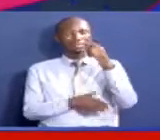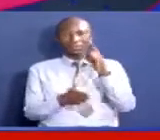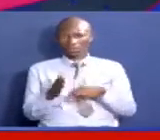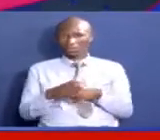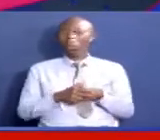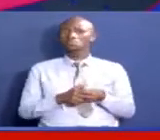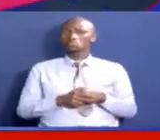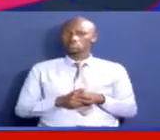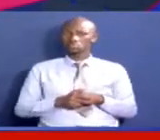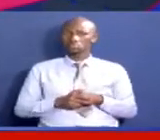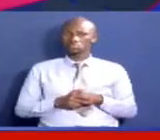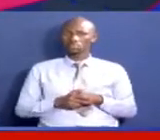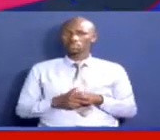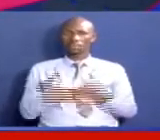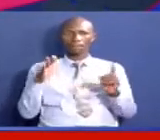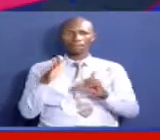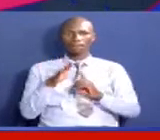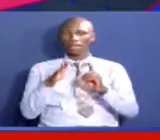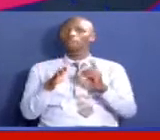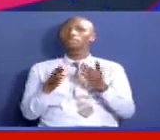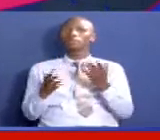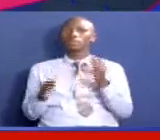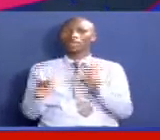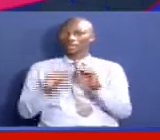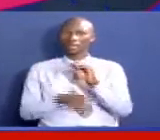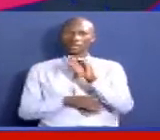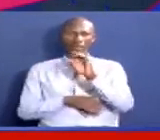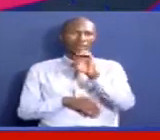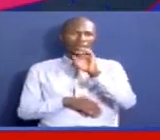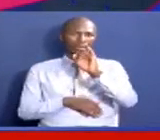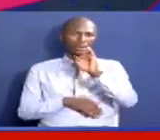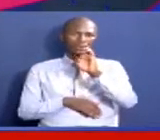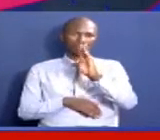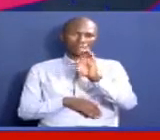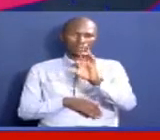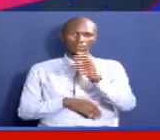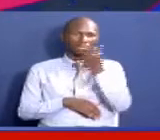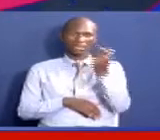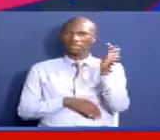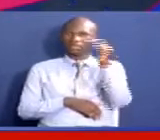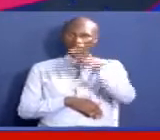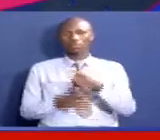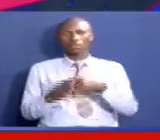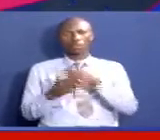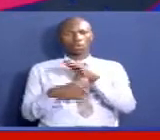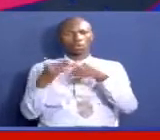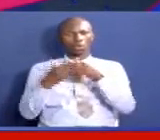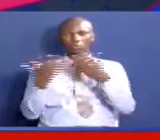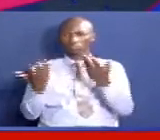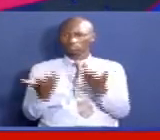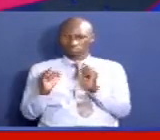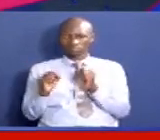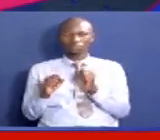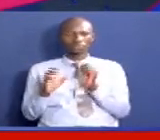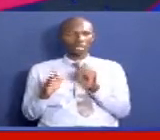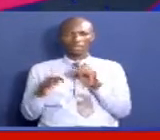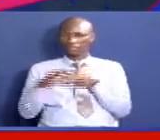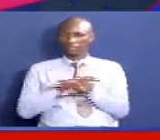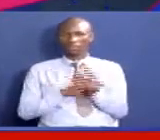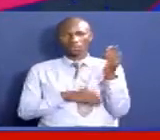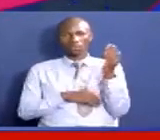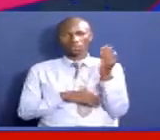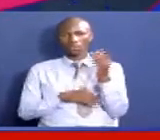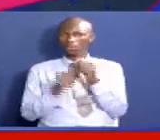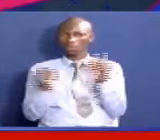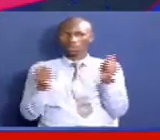ni kana muvia Usakuani na mivaka vandi ya Kenya wa IEBC vikie kwithu vikila katina kuikiithya kana ituo sio ndeni tonya ko vikika Alex kitha